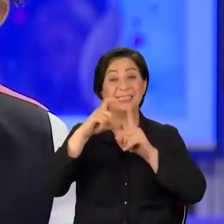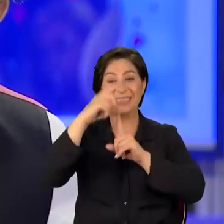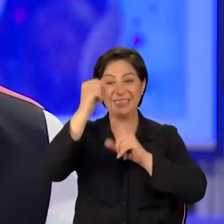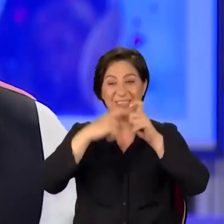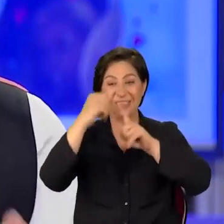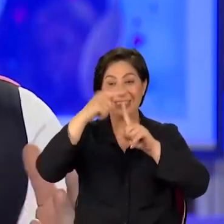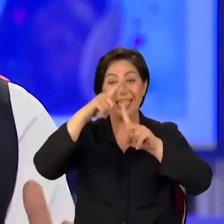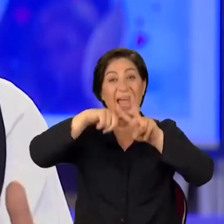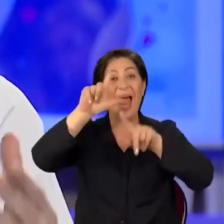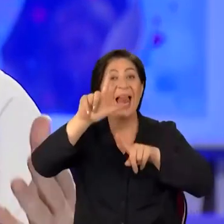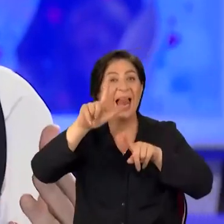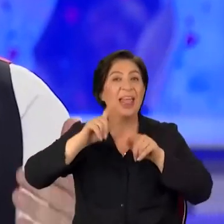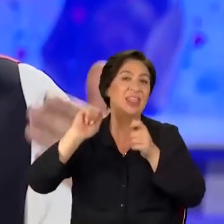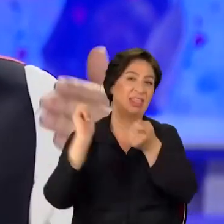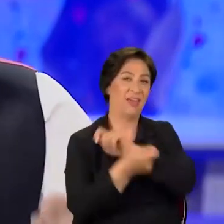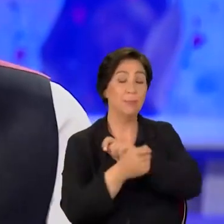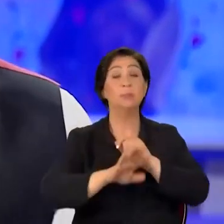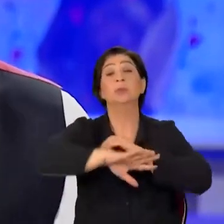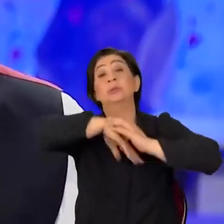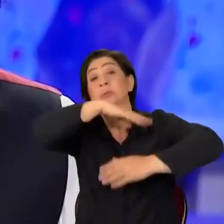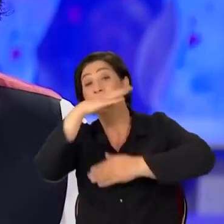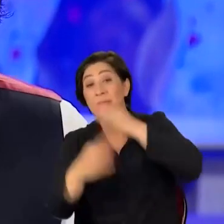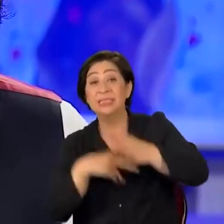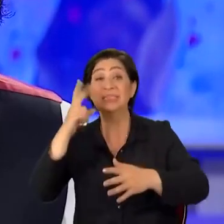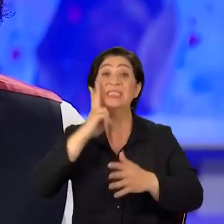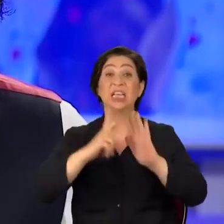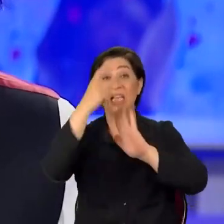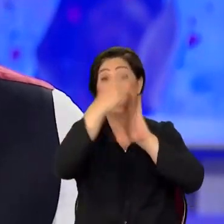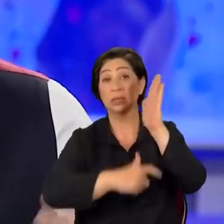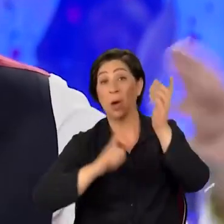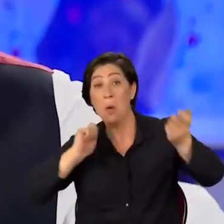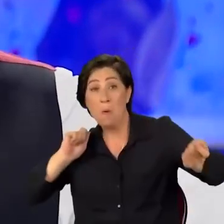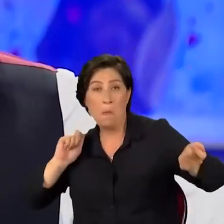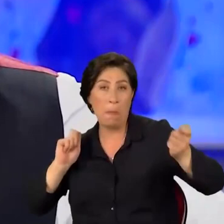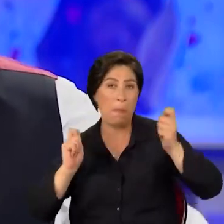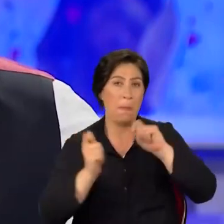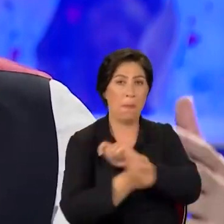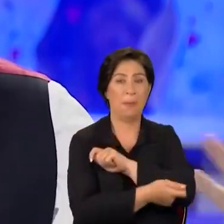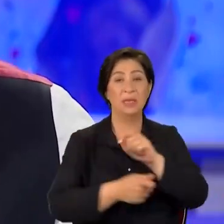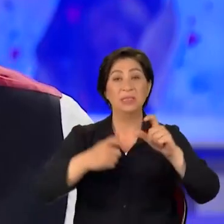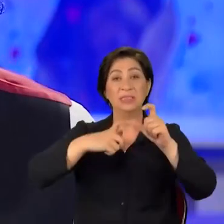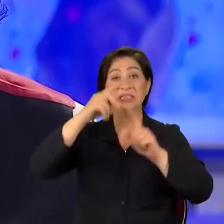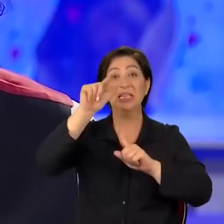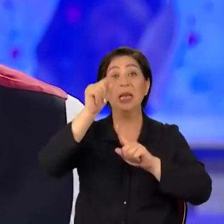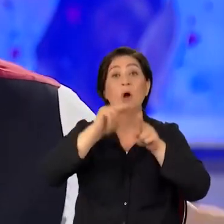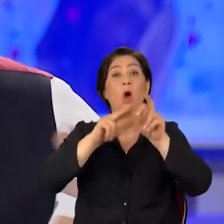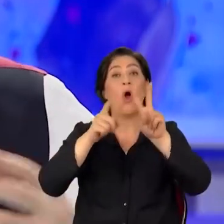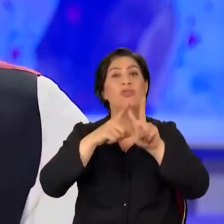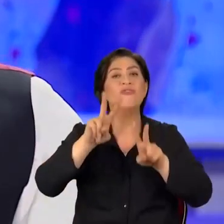yaptık dünyada ve hemen ardından dünyadaki zengin listesi değişti. Silikon Vadisi adamları ortaya